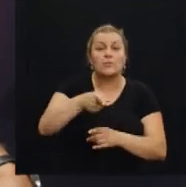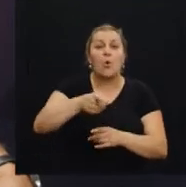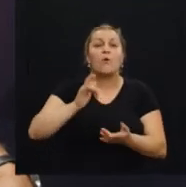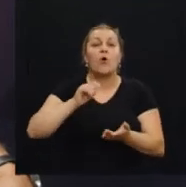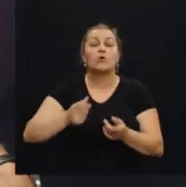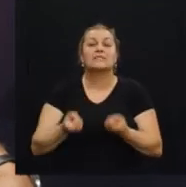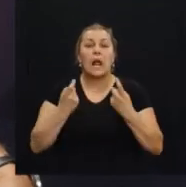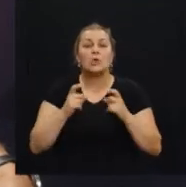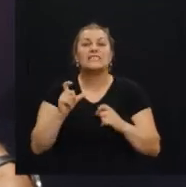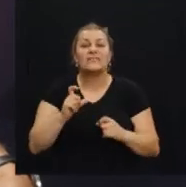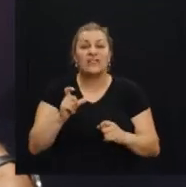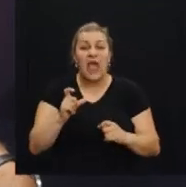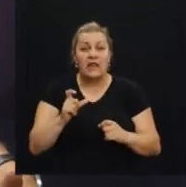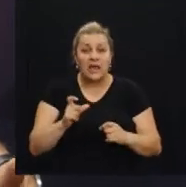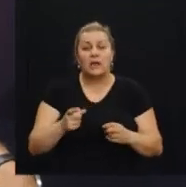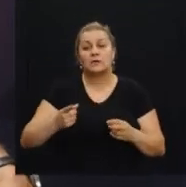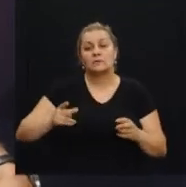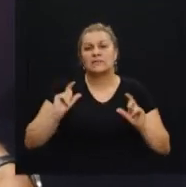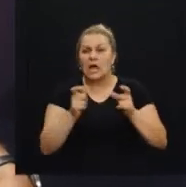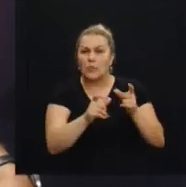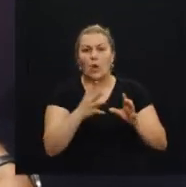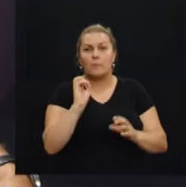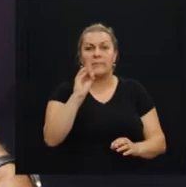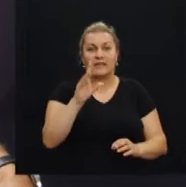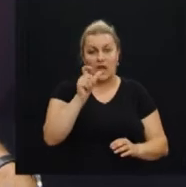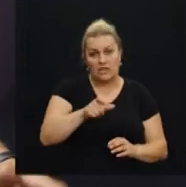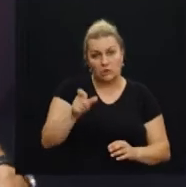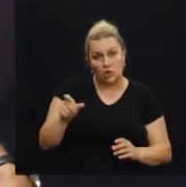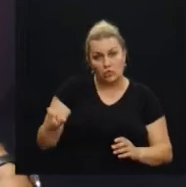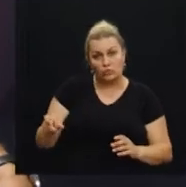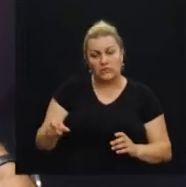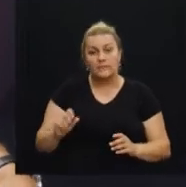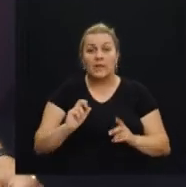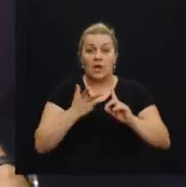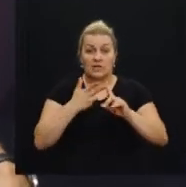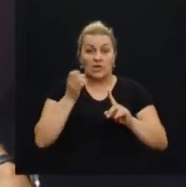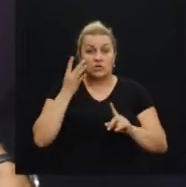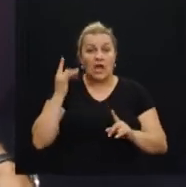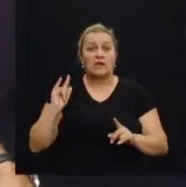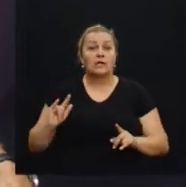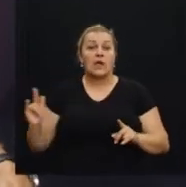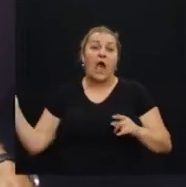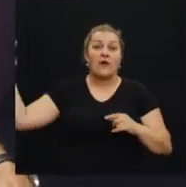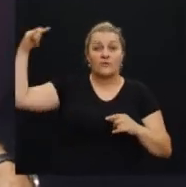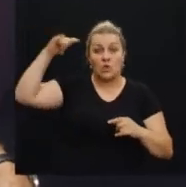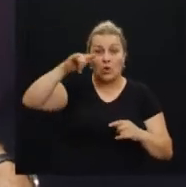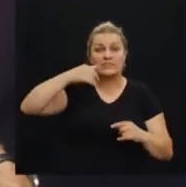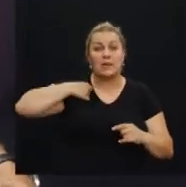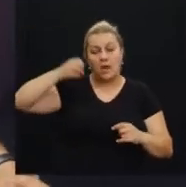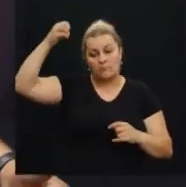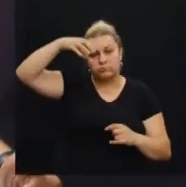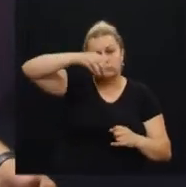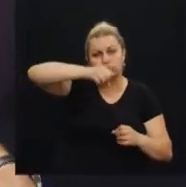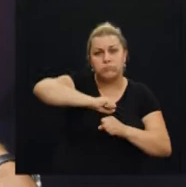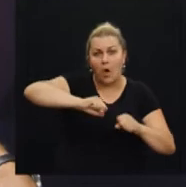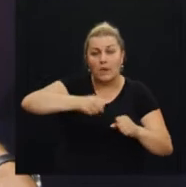Civljane i zarobili jedno 15-ak ljudi. Treći dan su digli avione na nas, kasetnim bomba su